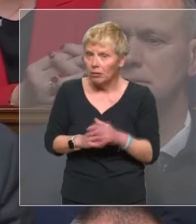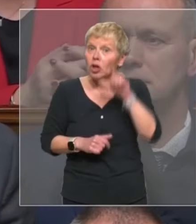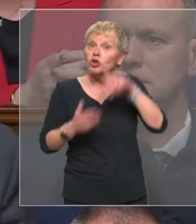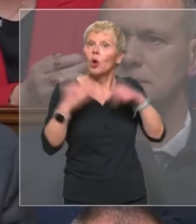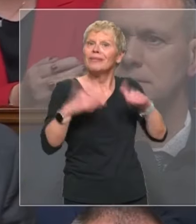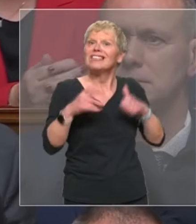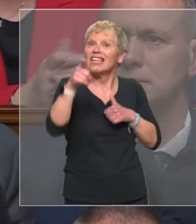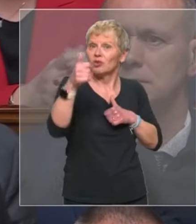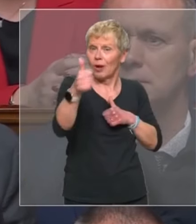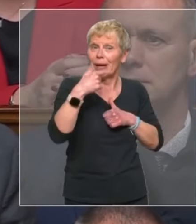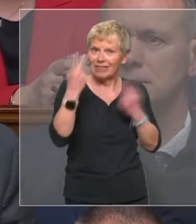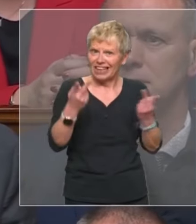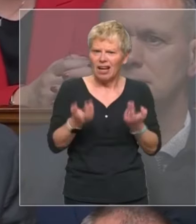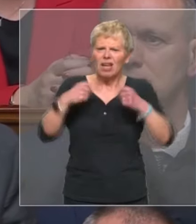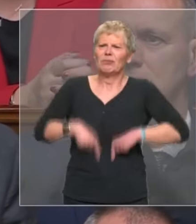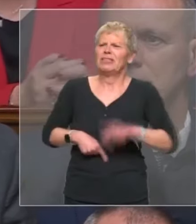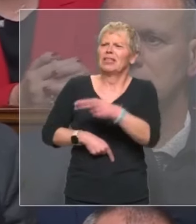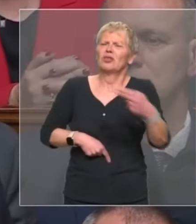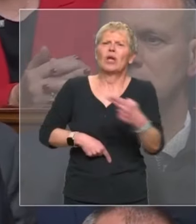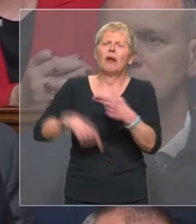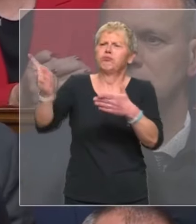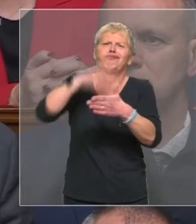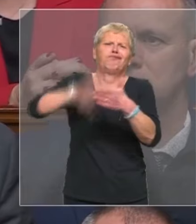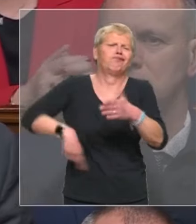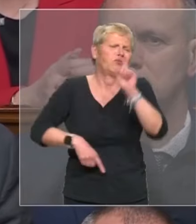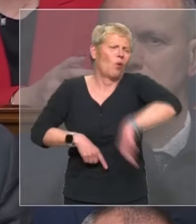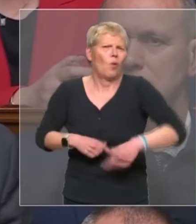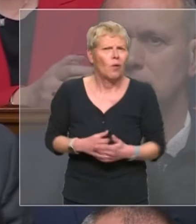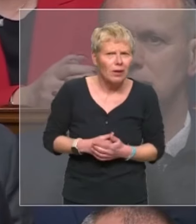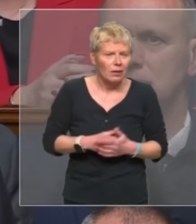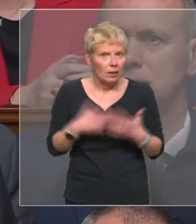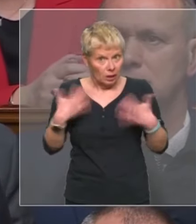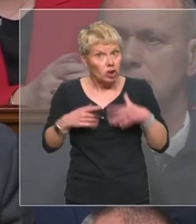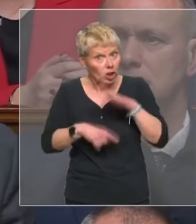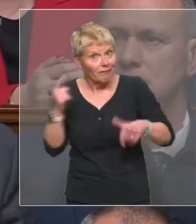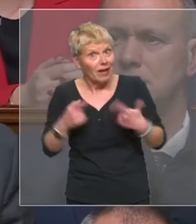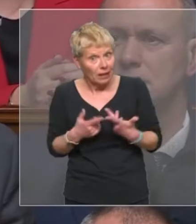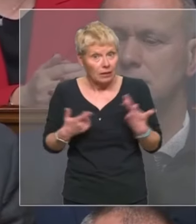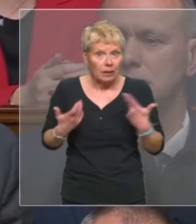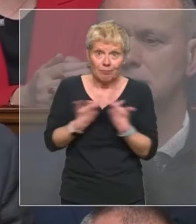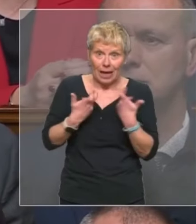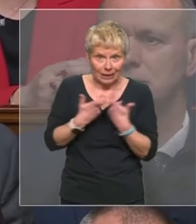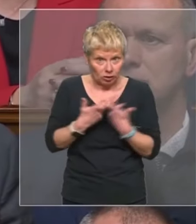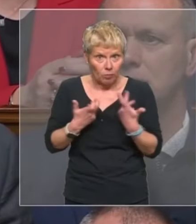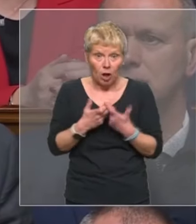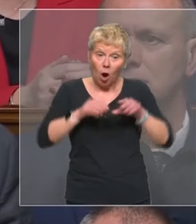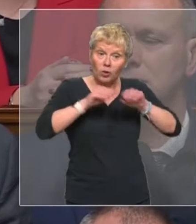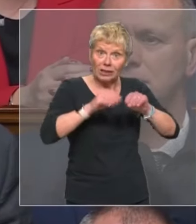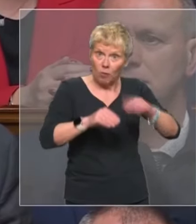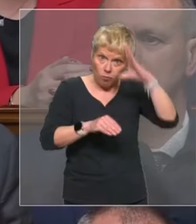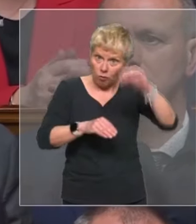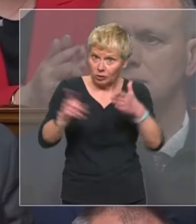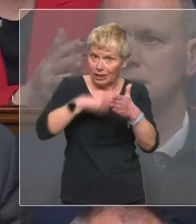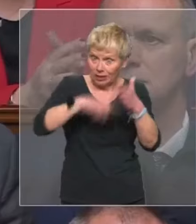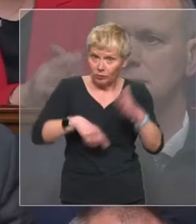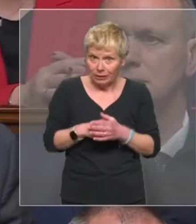parliez de supprimer le ministère de l'Éducation nationale vous avez déjà commencé en supprimant celui de l'enseignement professionnel d'où